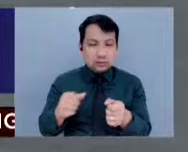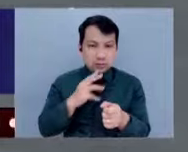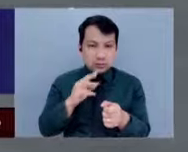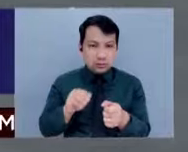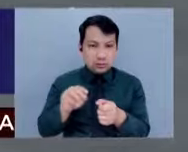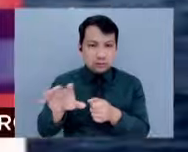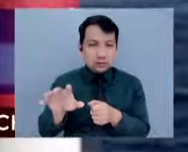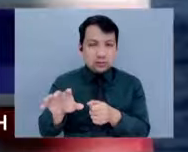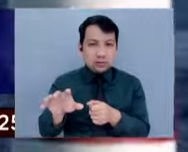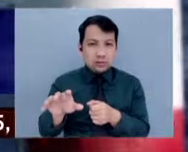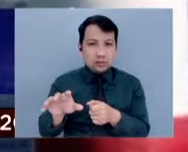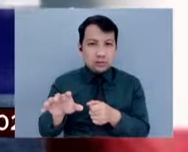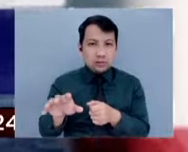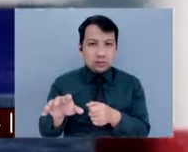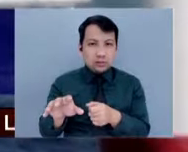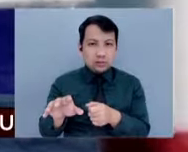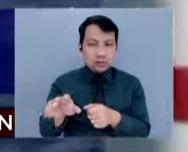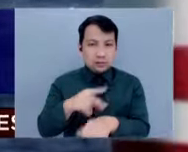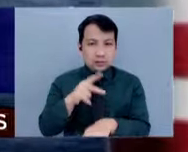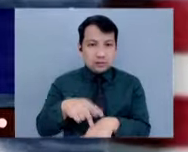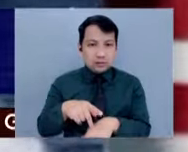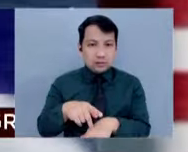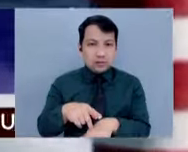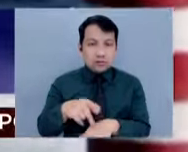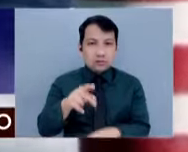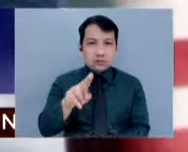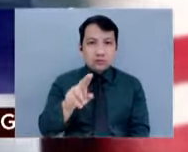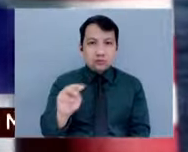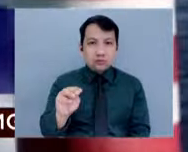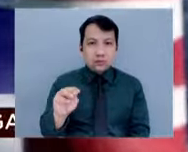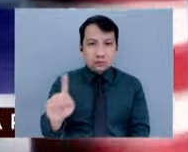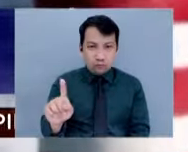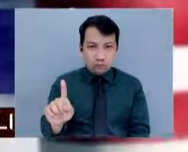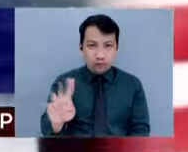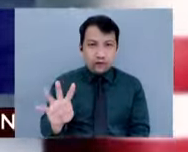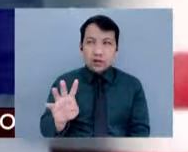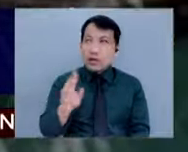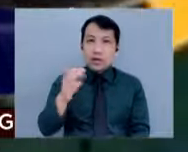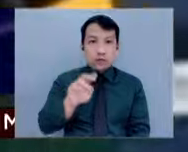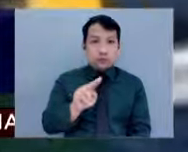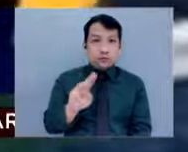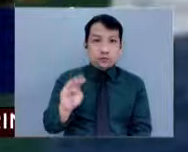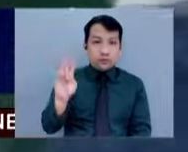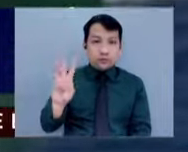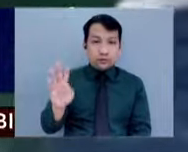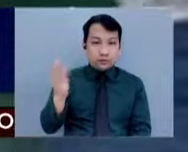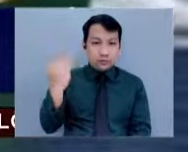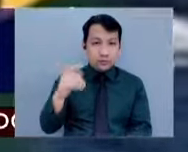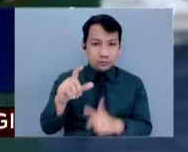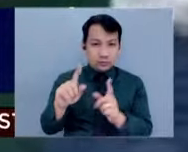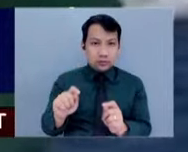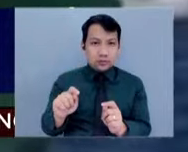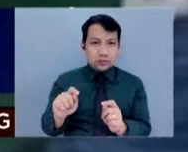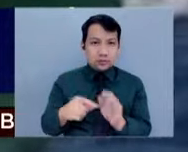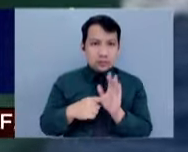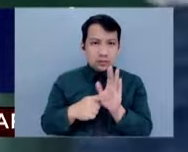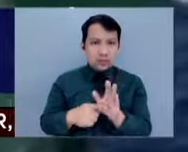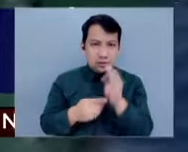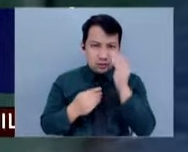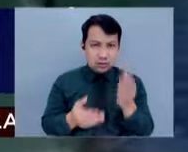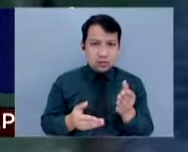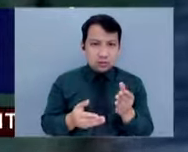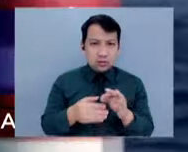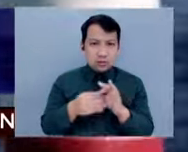resupply boat ng Pilipinas na Unaiza May 4 o UM4 nitong Sabado. Sa video na ito, makikitang habang